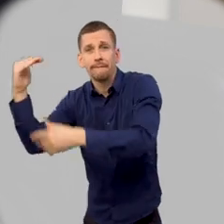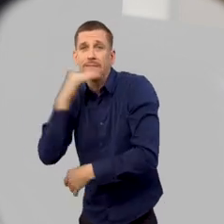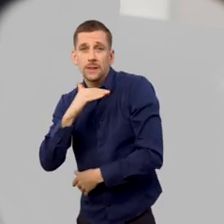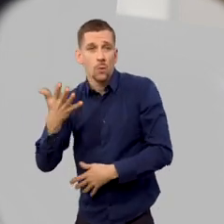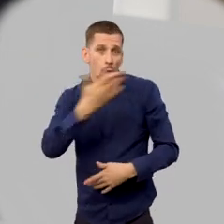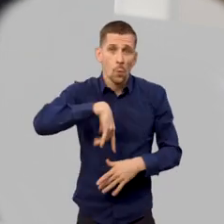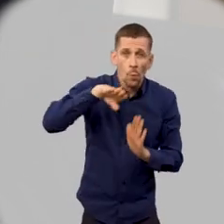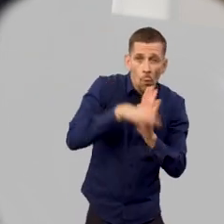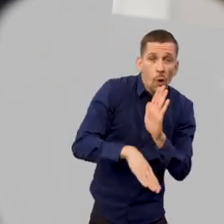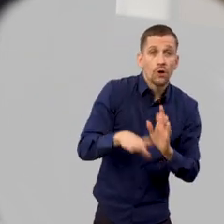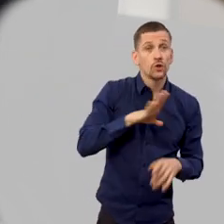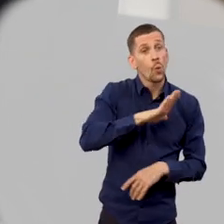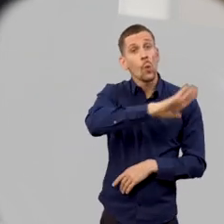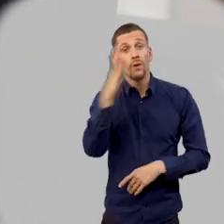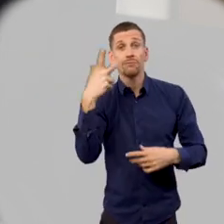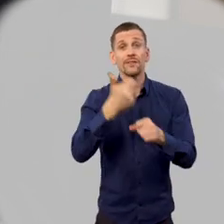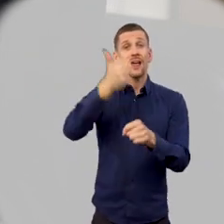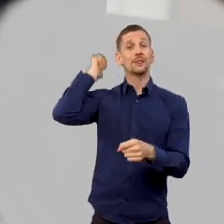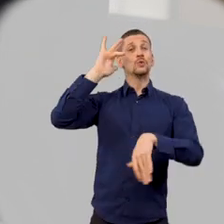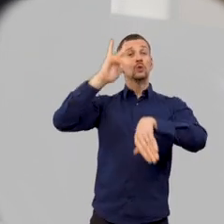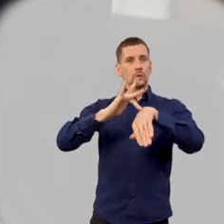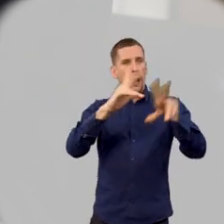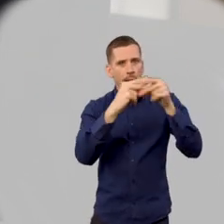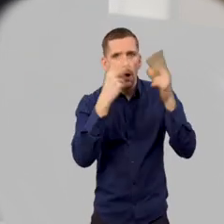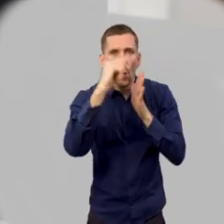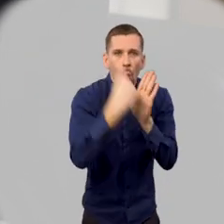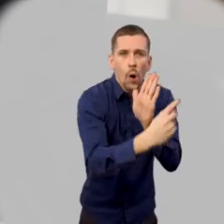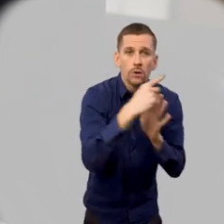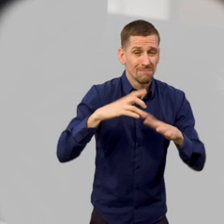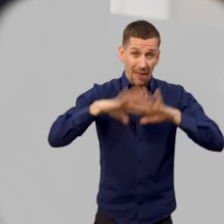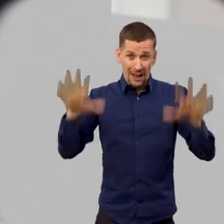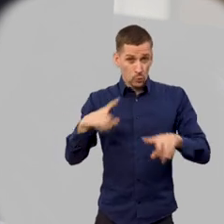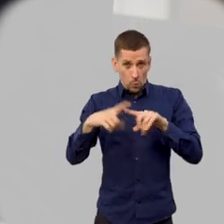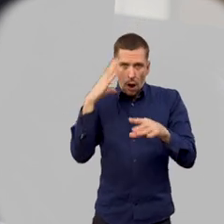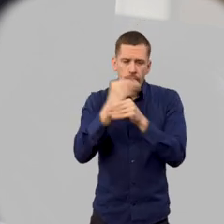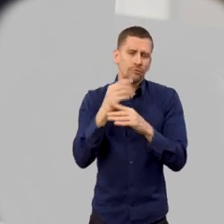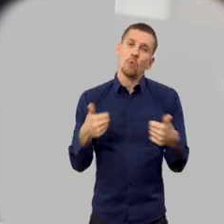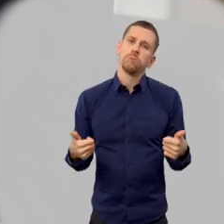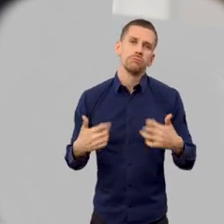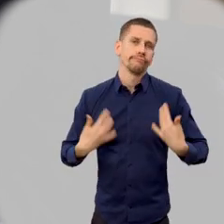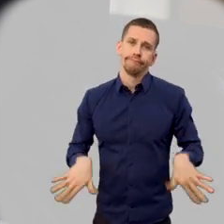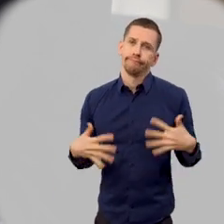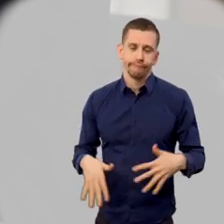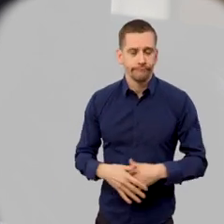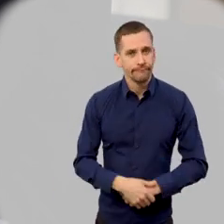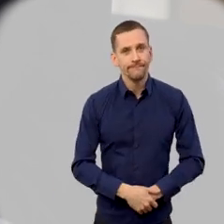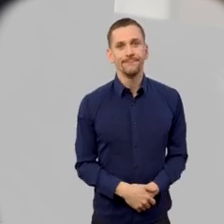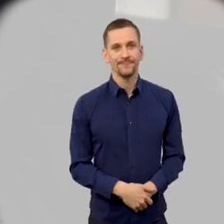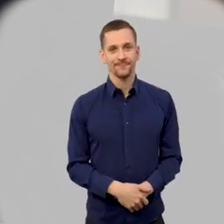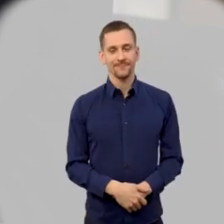niveaux différents, donc il y a des personnes qui avancent plus vite, on corrige aussi des années précédentes, donc en fait voilà, on a plein de choses à